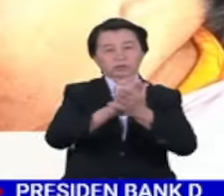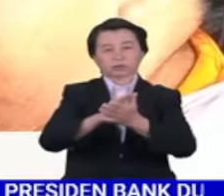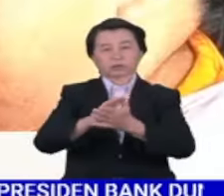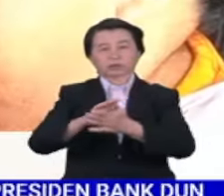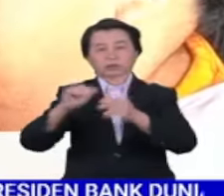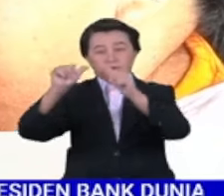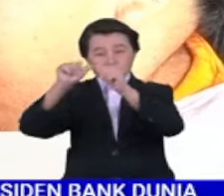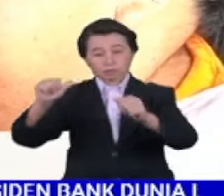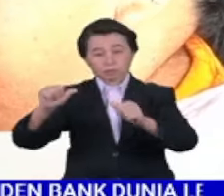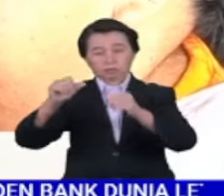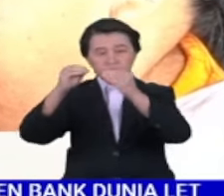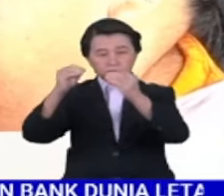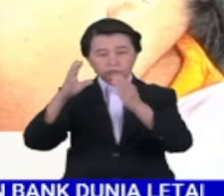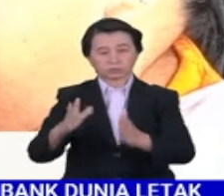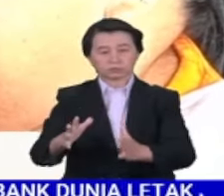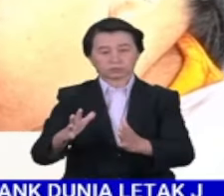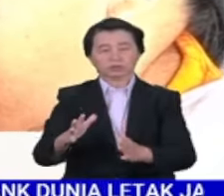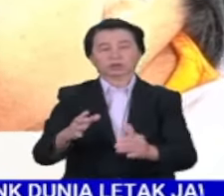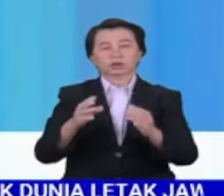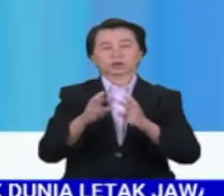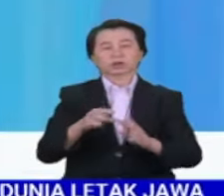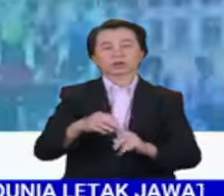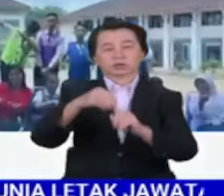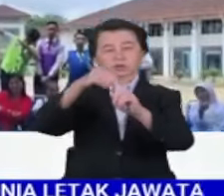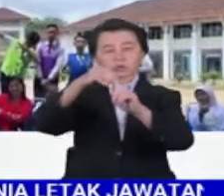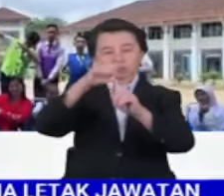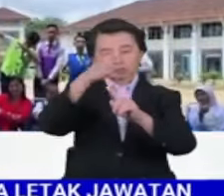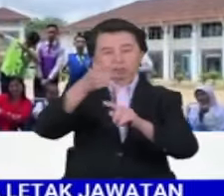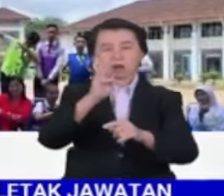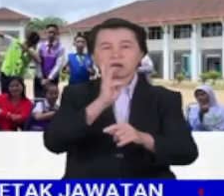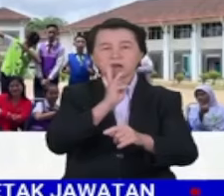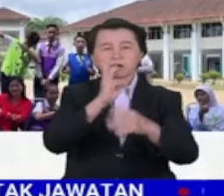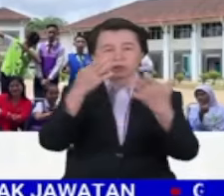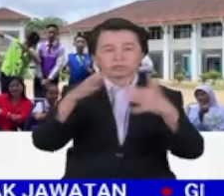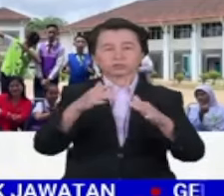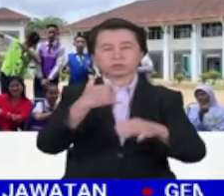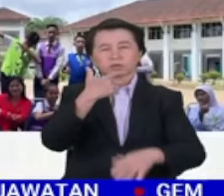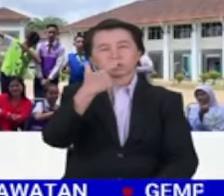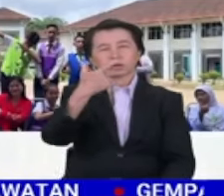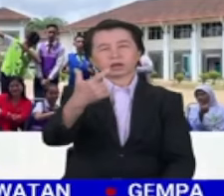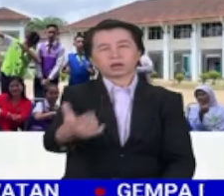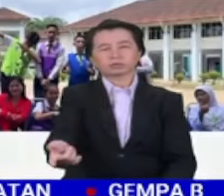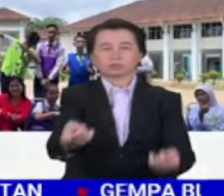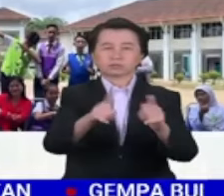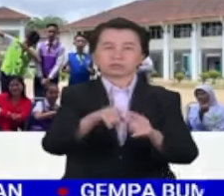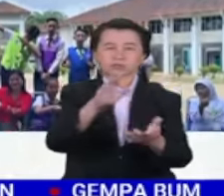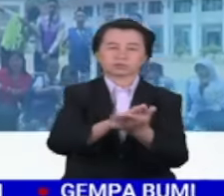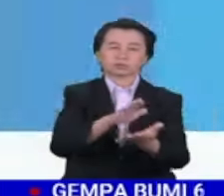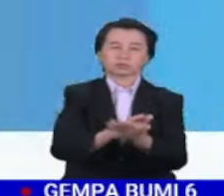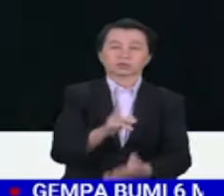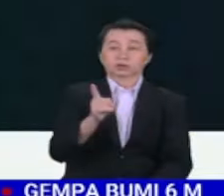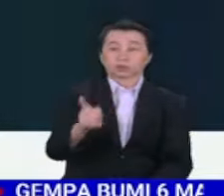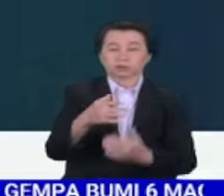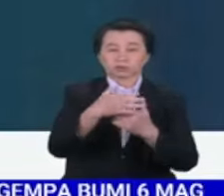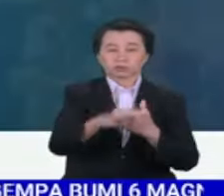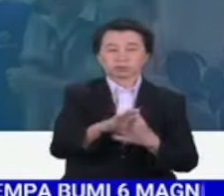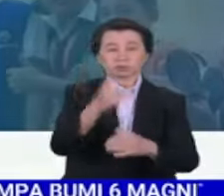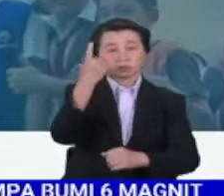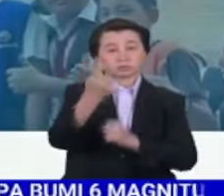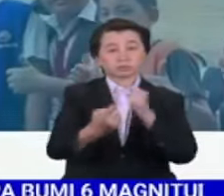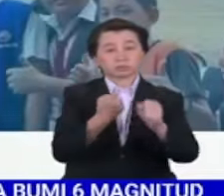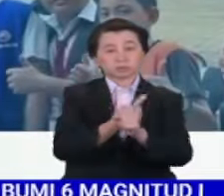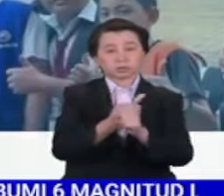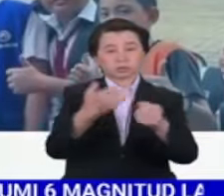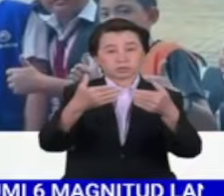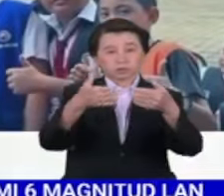kediaman guru dan asrama ini terutamanya berkaitan isu yang telah berpanjangan berlaku di sekolah terbit selepas setahun